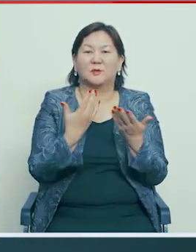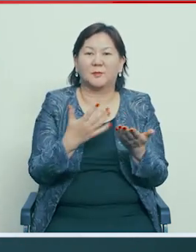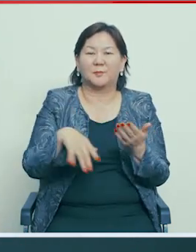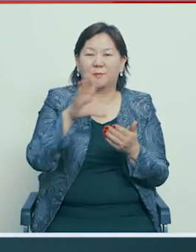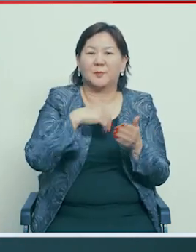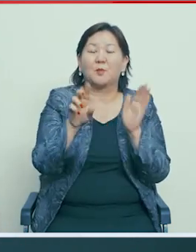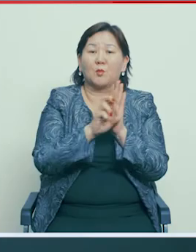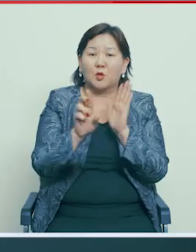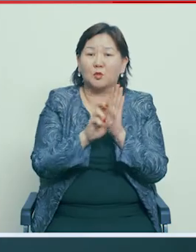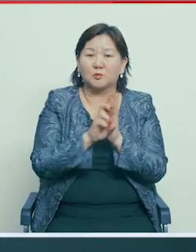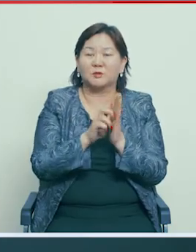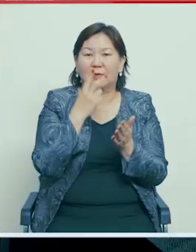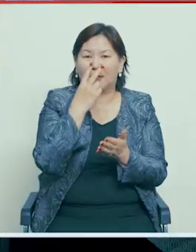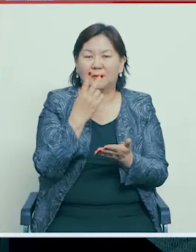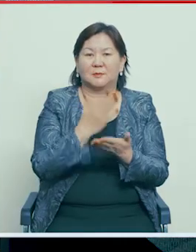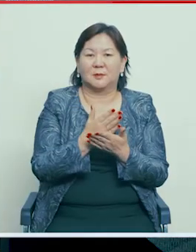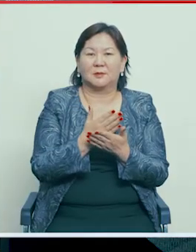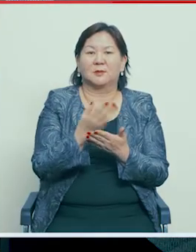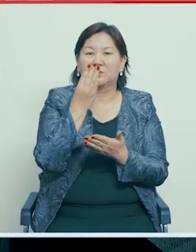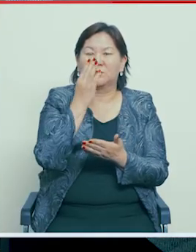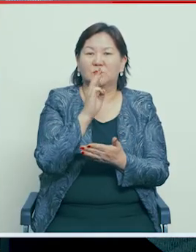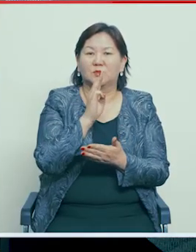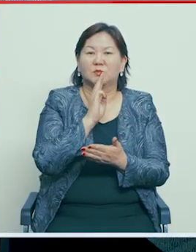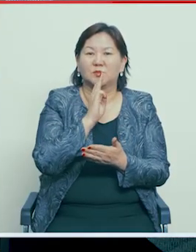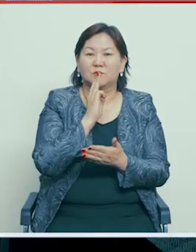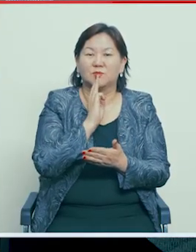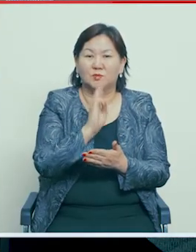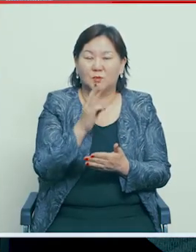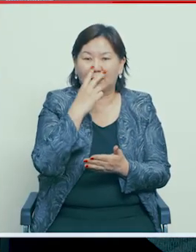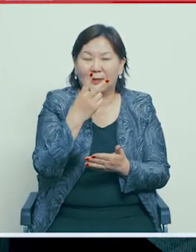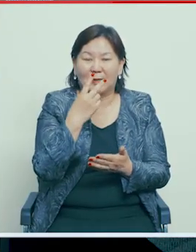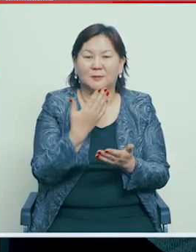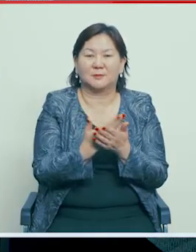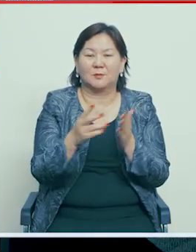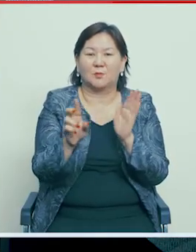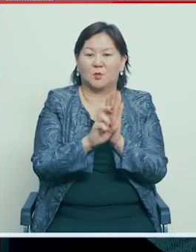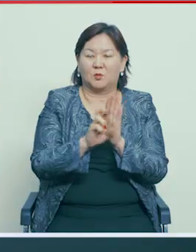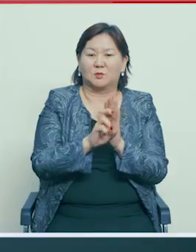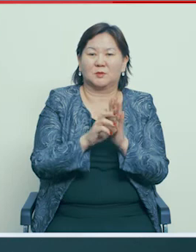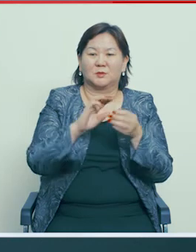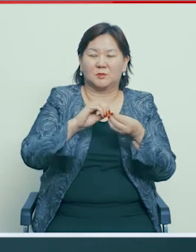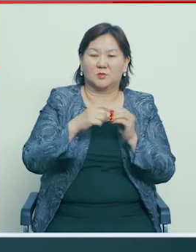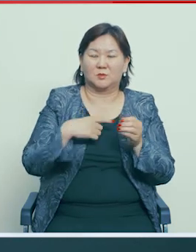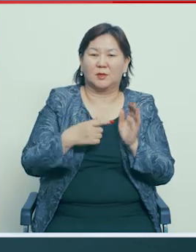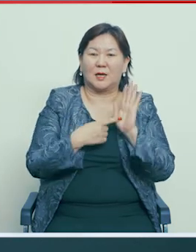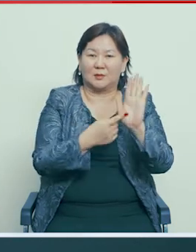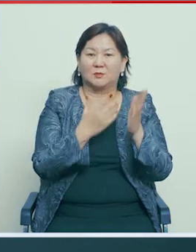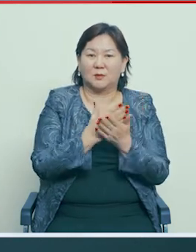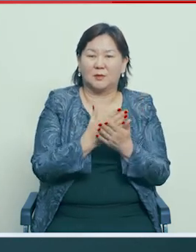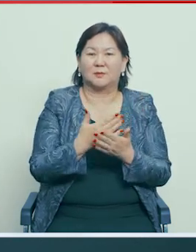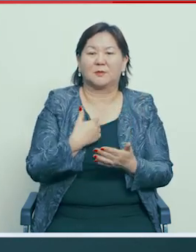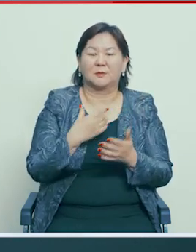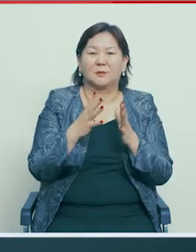бидний боломж гэдгийг л тийм шууд ингээд харагддаг л да. Бид нар ч өөрсдөө бас боломжийг бас харуулж байгаа бах тий. Би бас